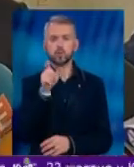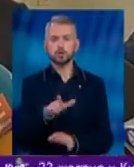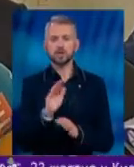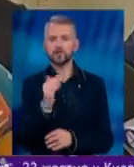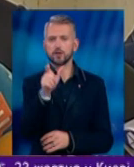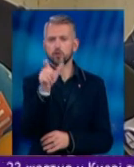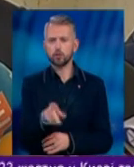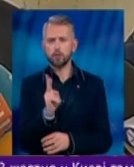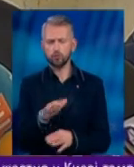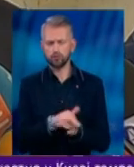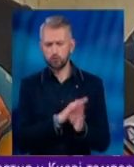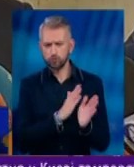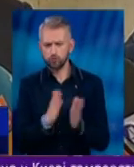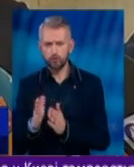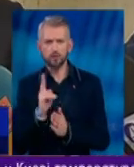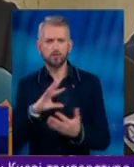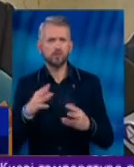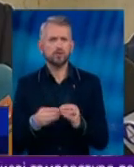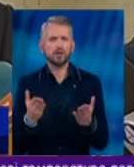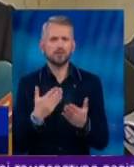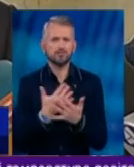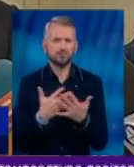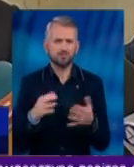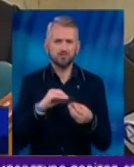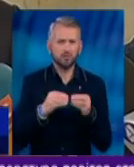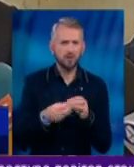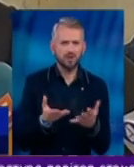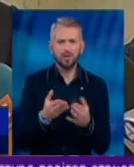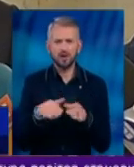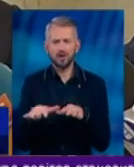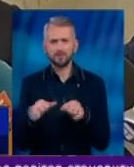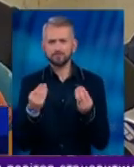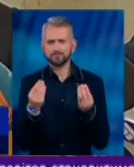яка добросовісна, яка в результаті якихось економічних криз, потрясінь, валютних